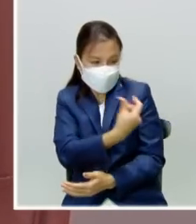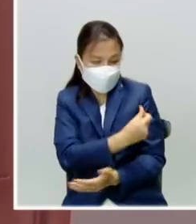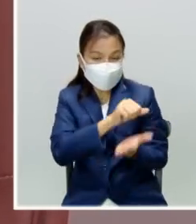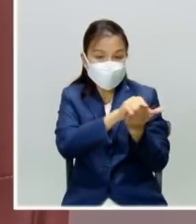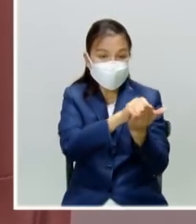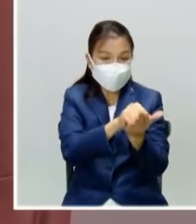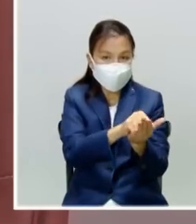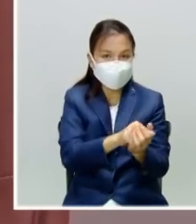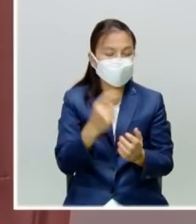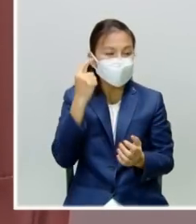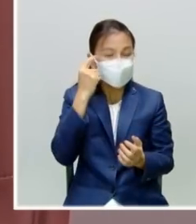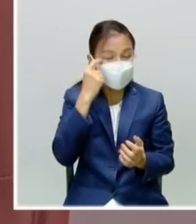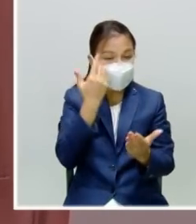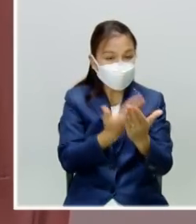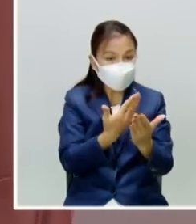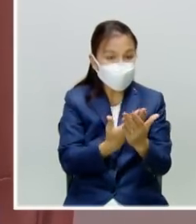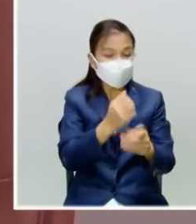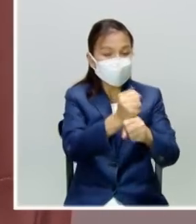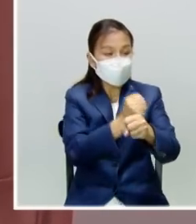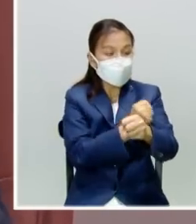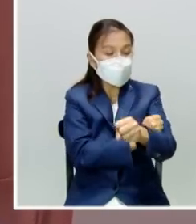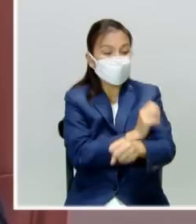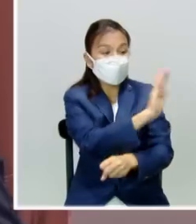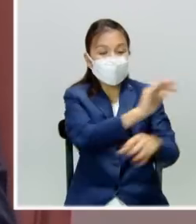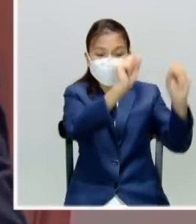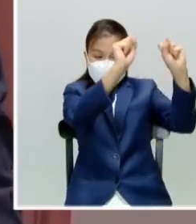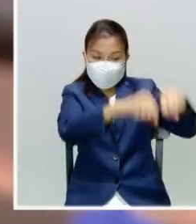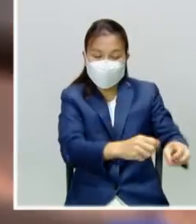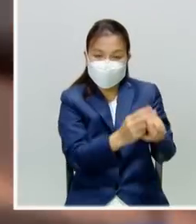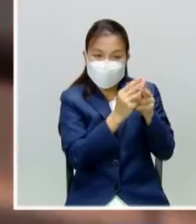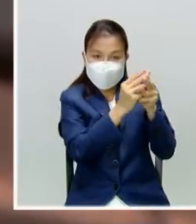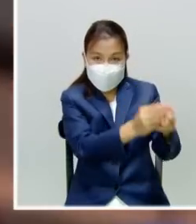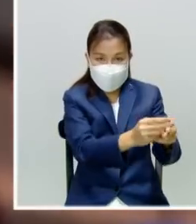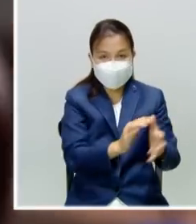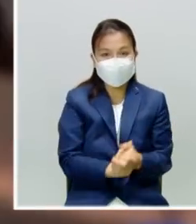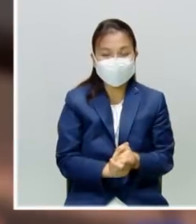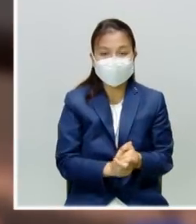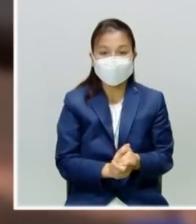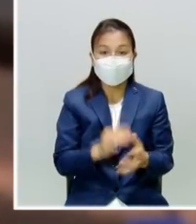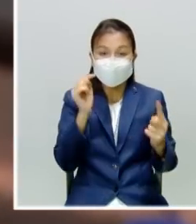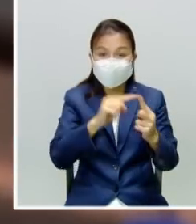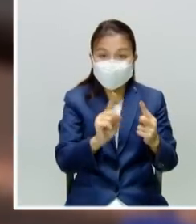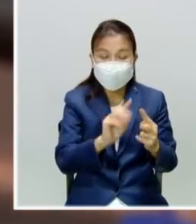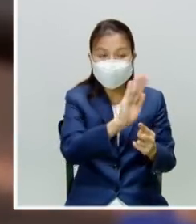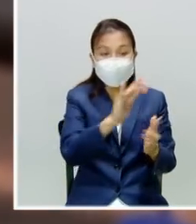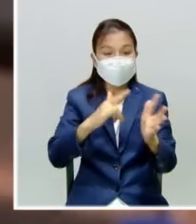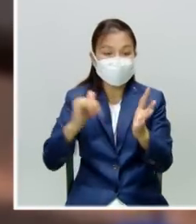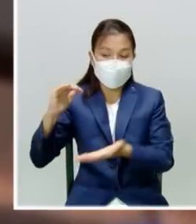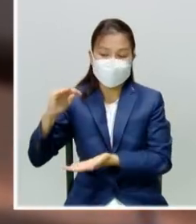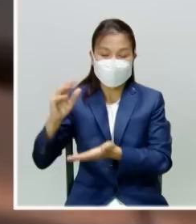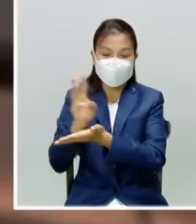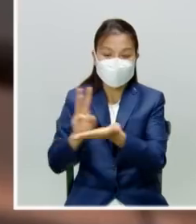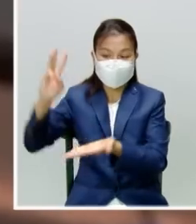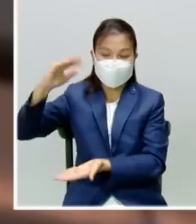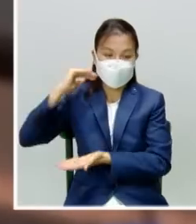นั้นๆจะไปคิดค่าบริการอื่นใดก็เป็นข้อตกลงระหว่างสถานพยาบาลและองค์กรที่รับวัคซีนจากราชวิทย